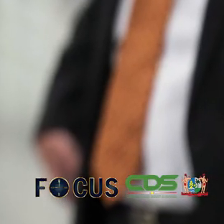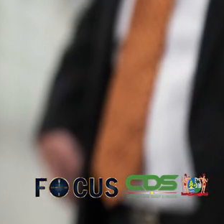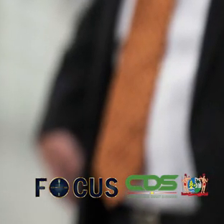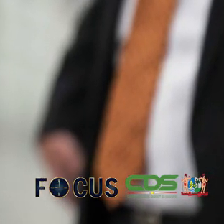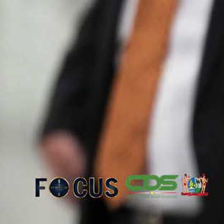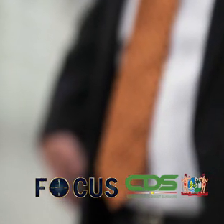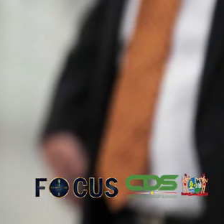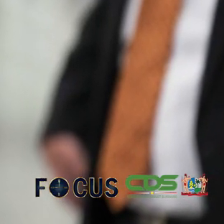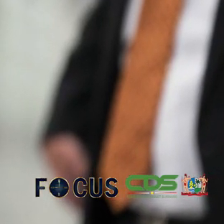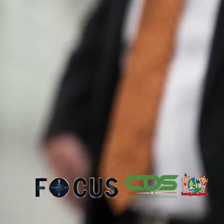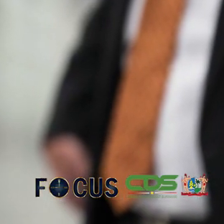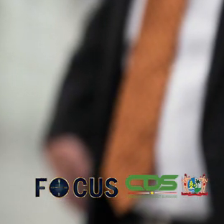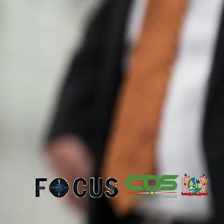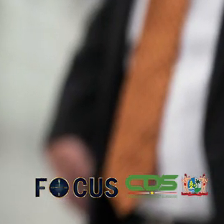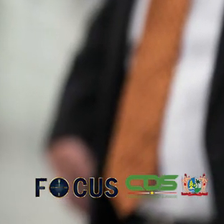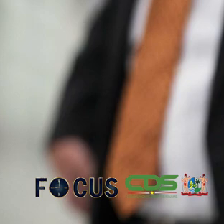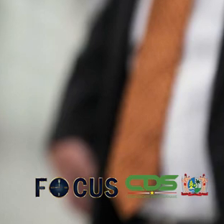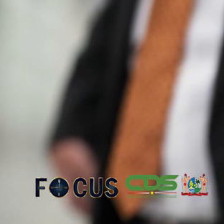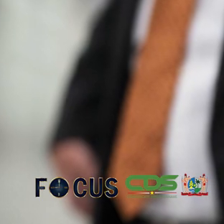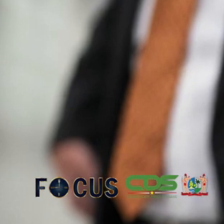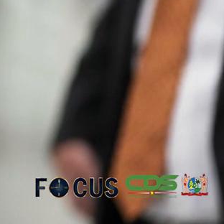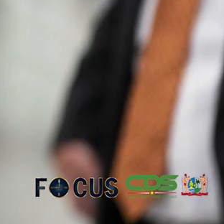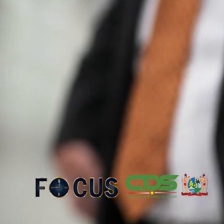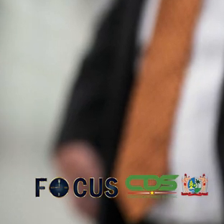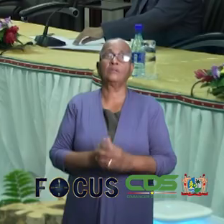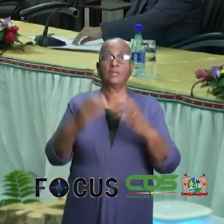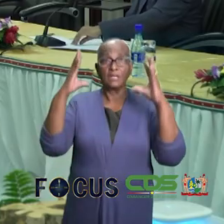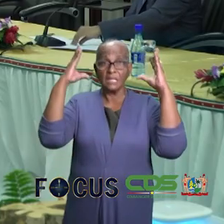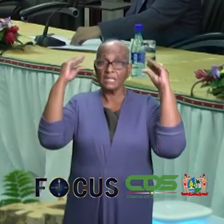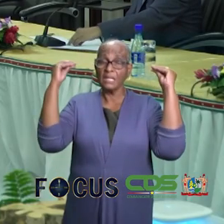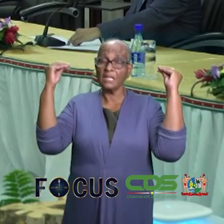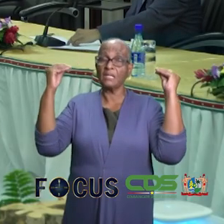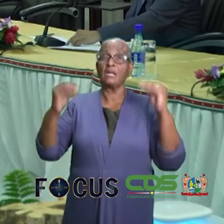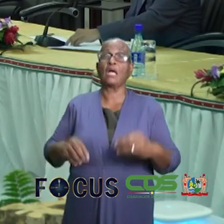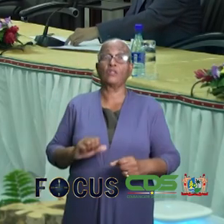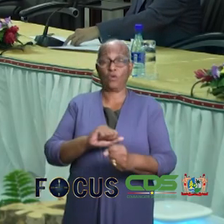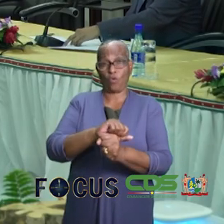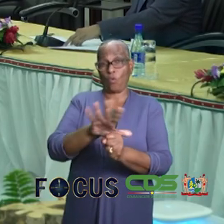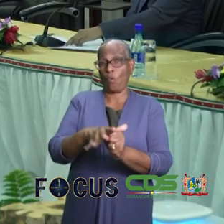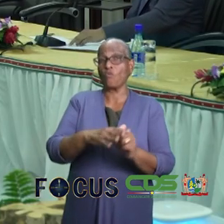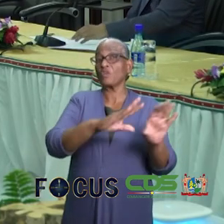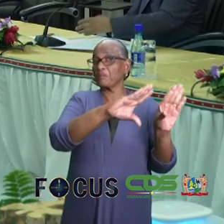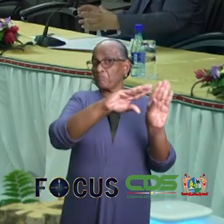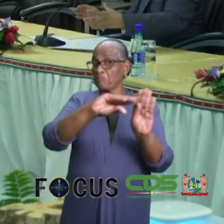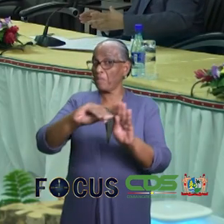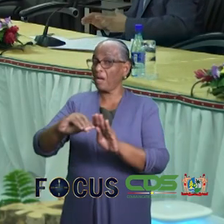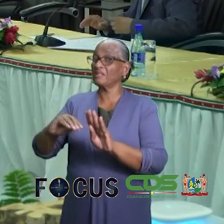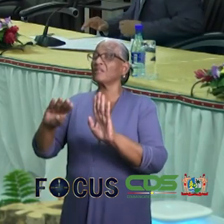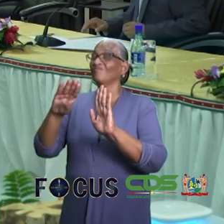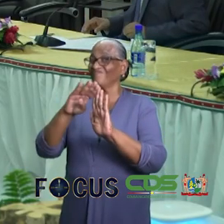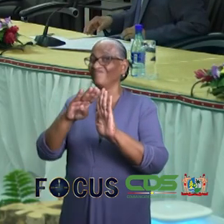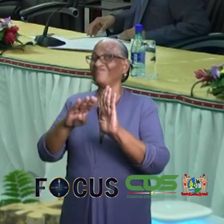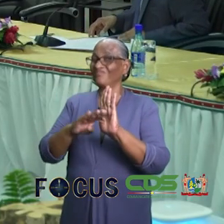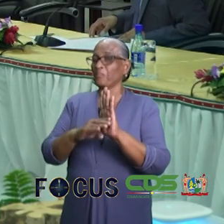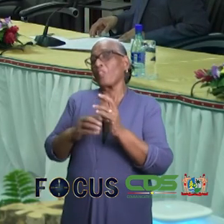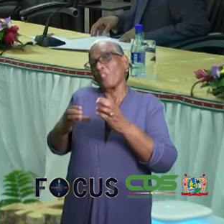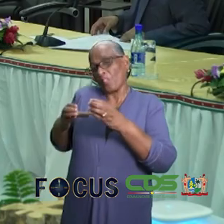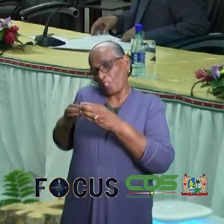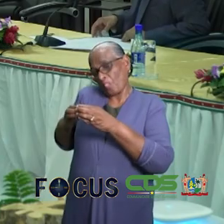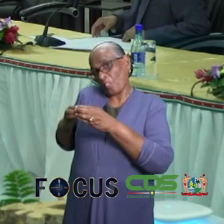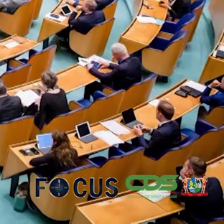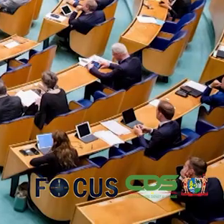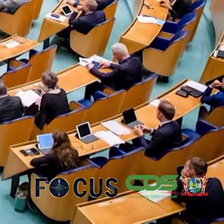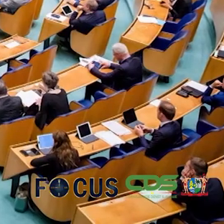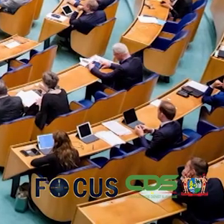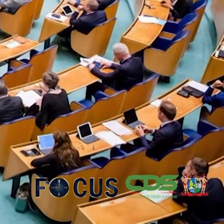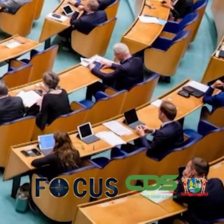Haag. Vanwege de COVID-maatregelen die gevolgd moeten worden, zullen al deze bijeenkomsten in iets wat kleiner verband moeten